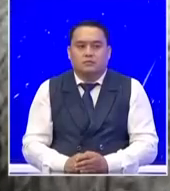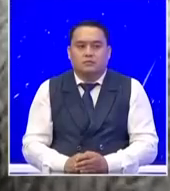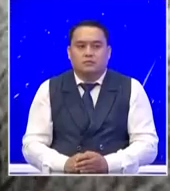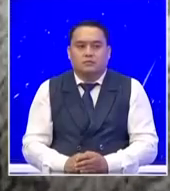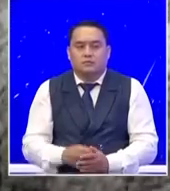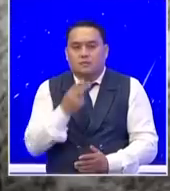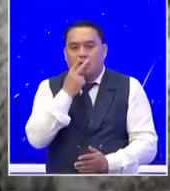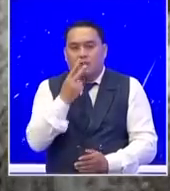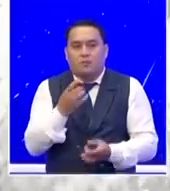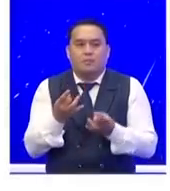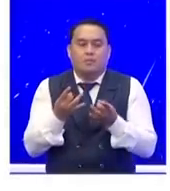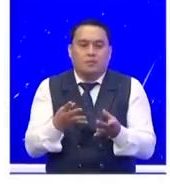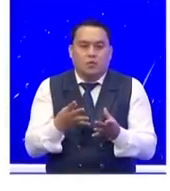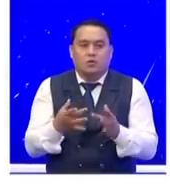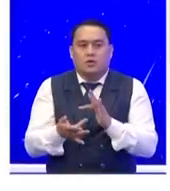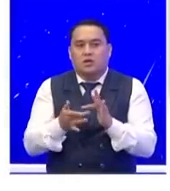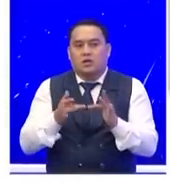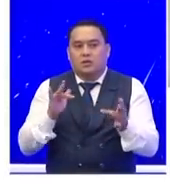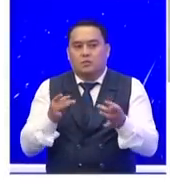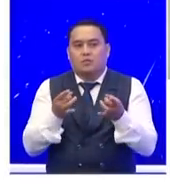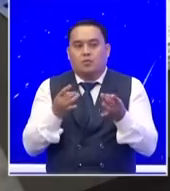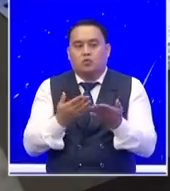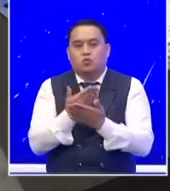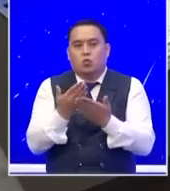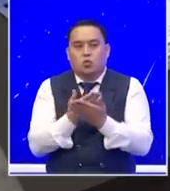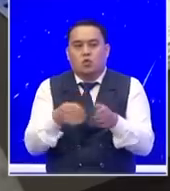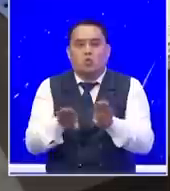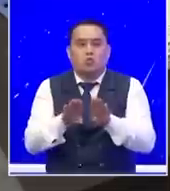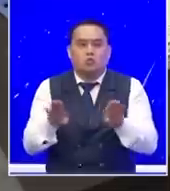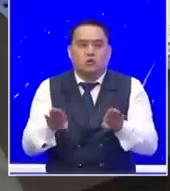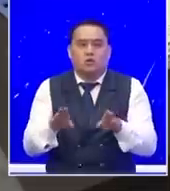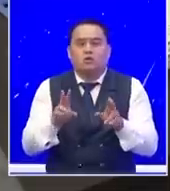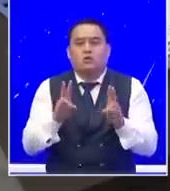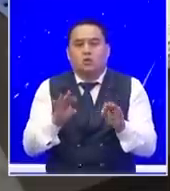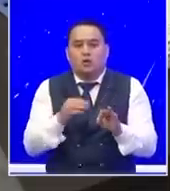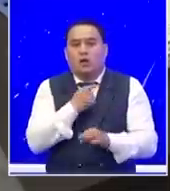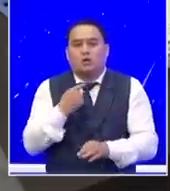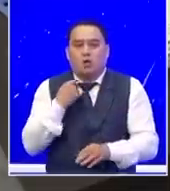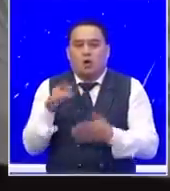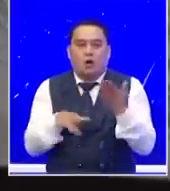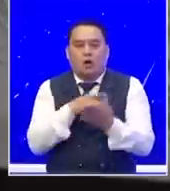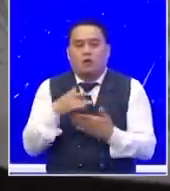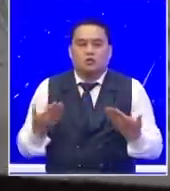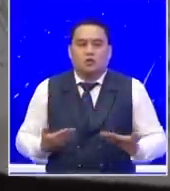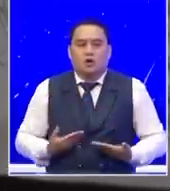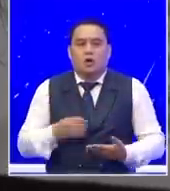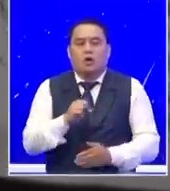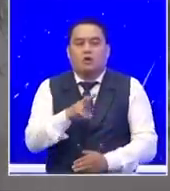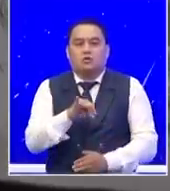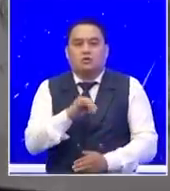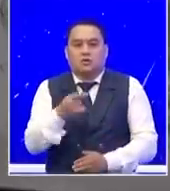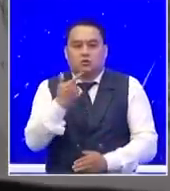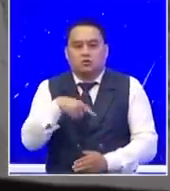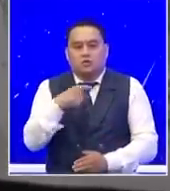Бір қарағанда бұл жай ғана интернет желісіндегі қарапайым суреттерге ұқсайды. Бірақ бұл Талдықорған қаласының тұрғыны Арслан Үсеновтің